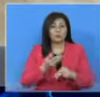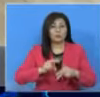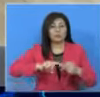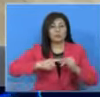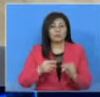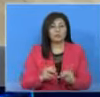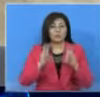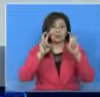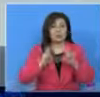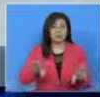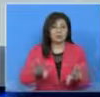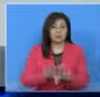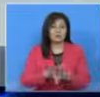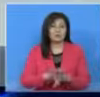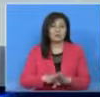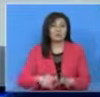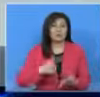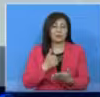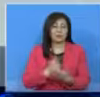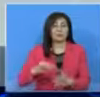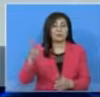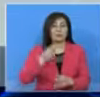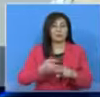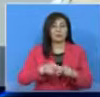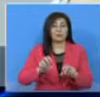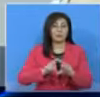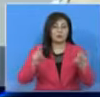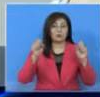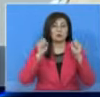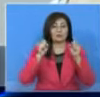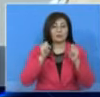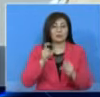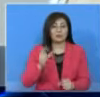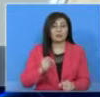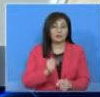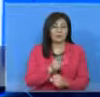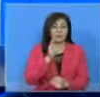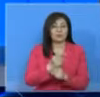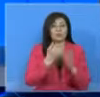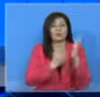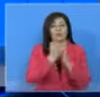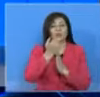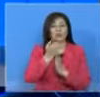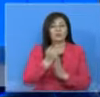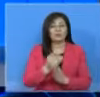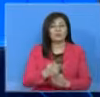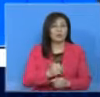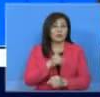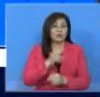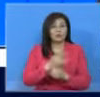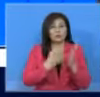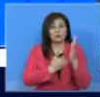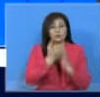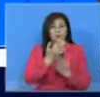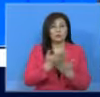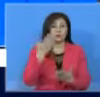техникалары ережеге сәйкестендірілген. Аймақ басшысы мұндай спорт нысандарына тұрғындардың сұранысы жоғары екенін жеткізді. Сұраныс өте жоғары. Енді ана бұрынғы